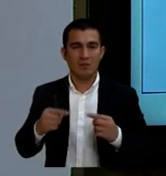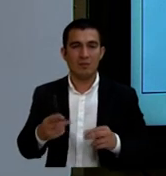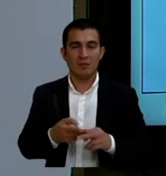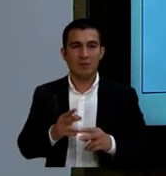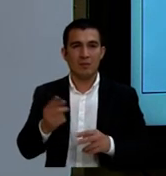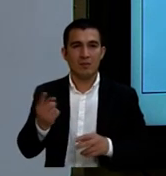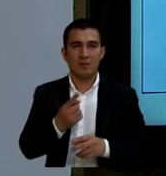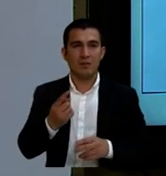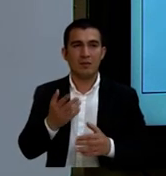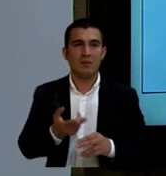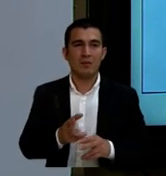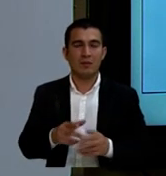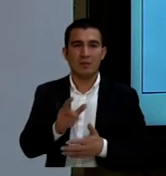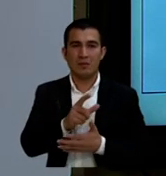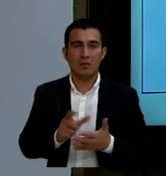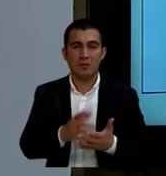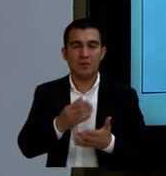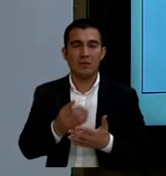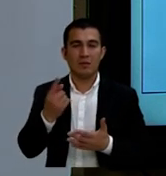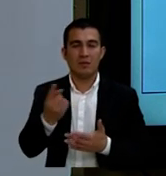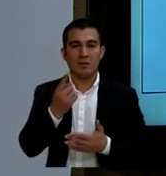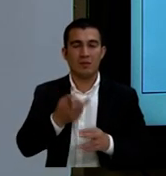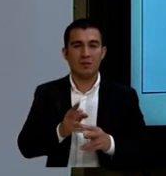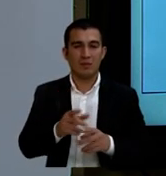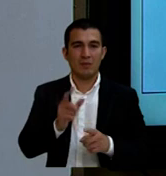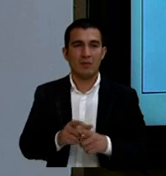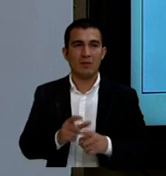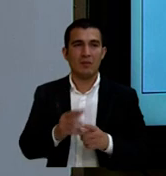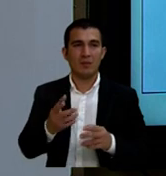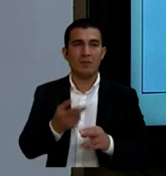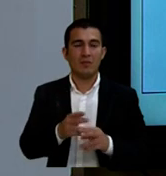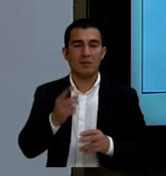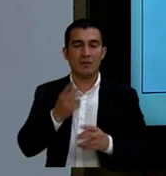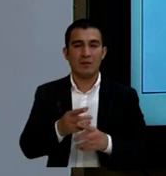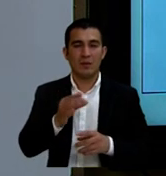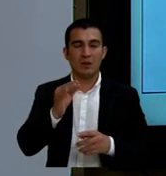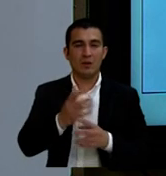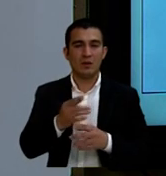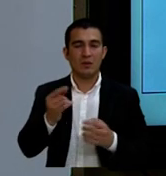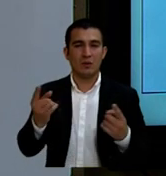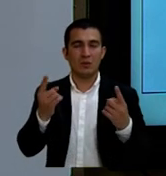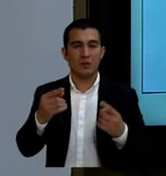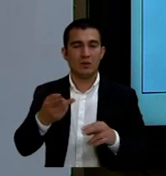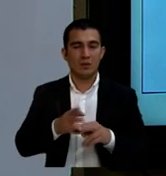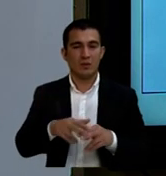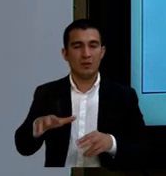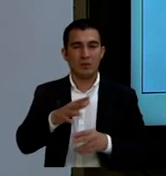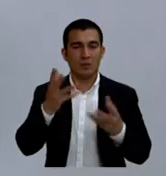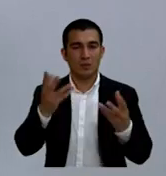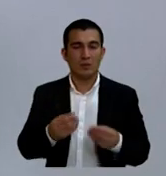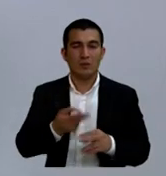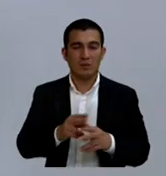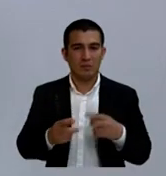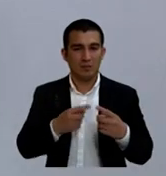diyor. Shoir yurt bukun so'zini, so'z birikmasini ikki bora takrorladi.